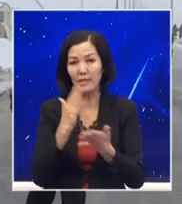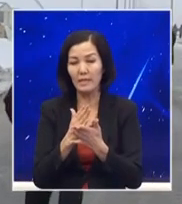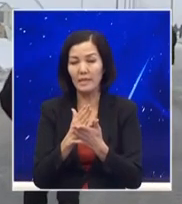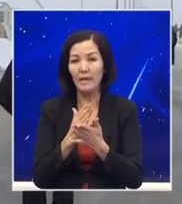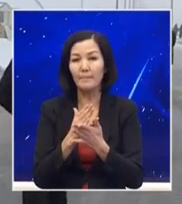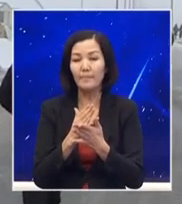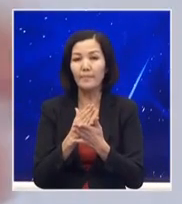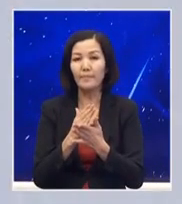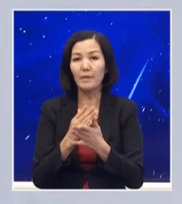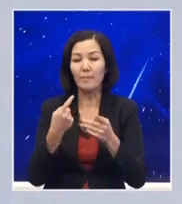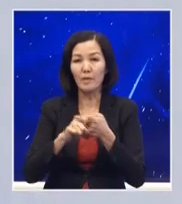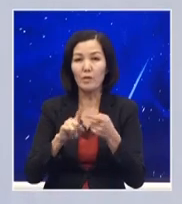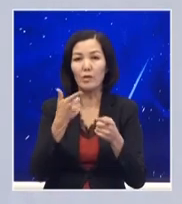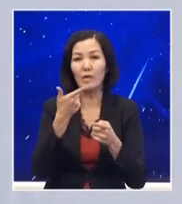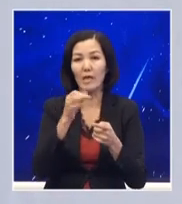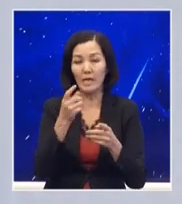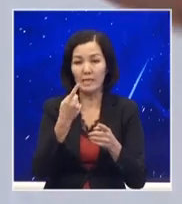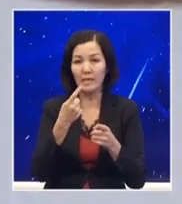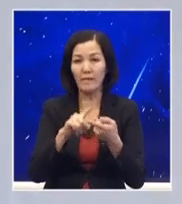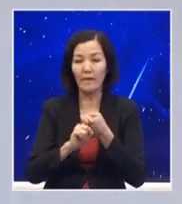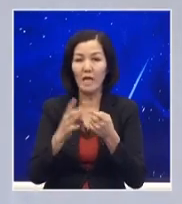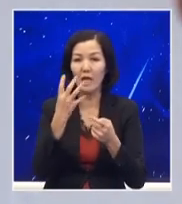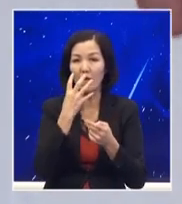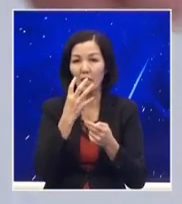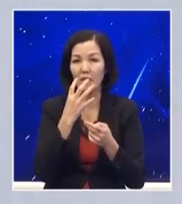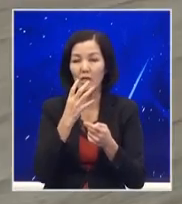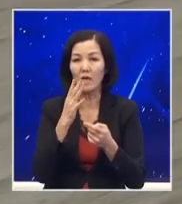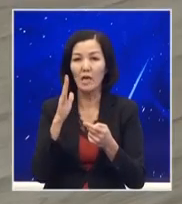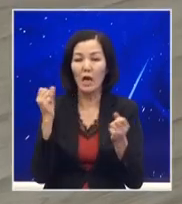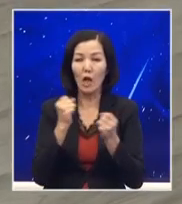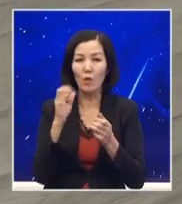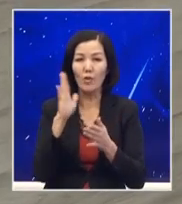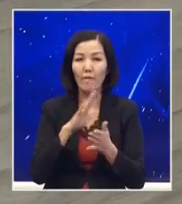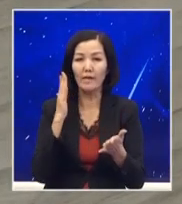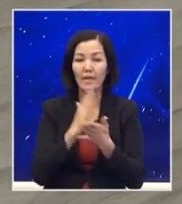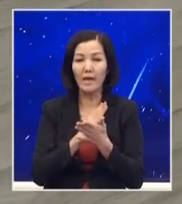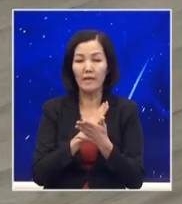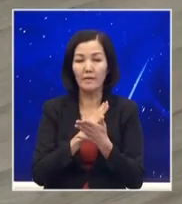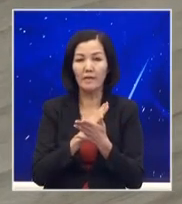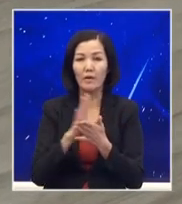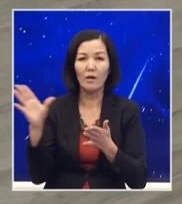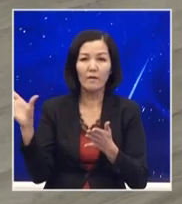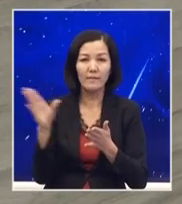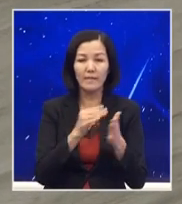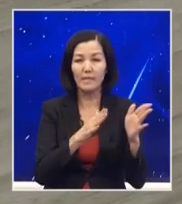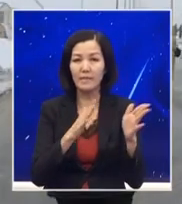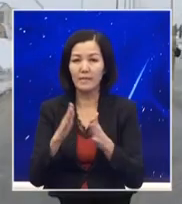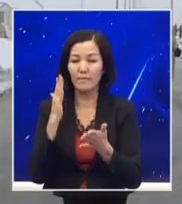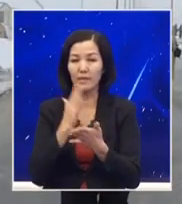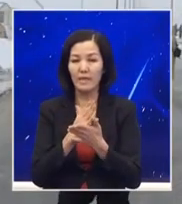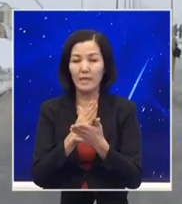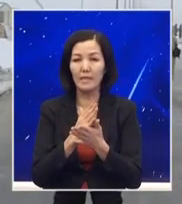проживания. Подключен природный газ. Проведена горячая и холодная вода. Есть канализация. Налажена система